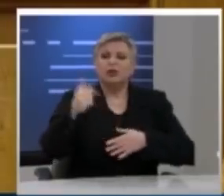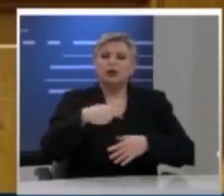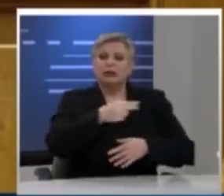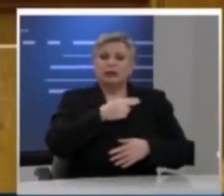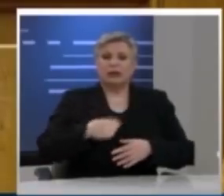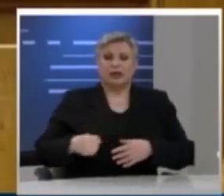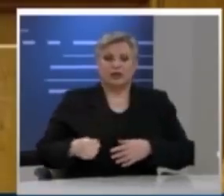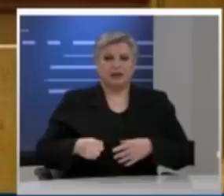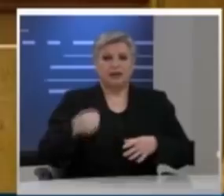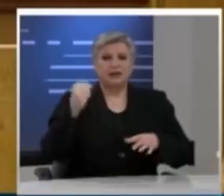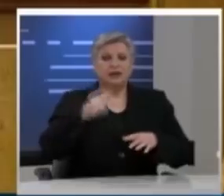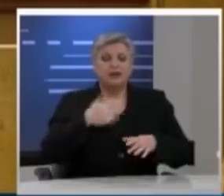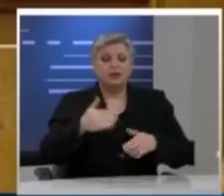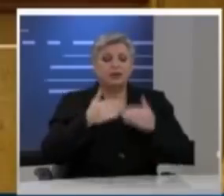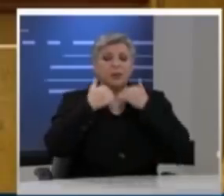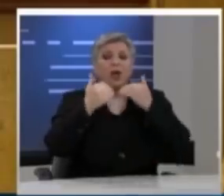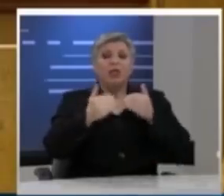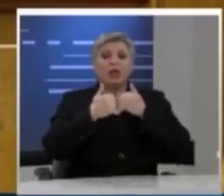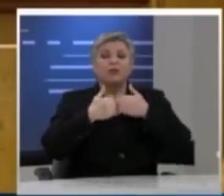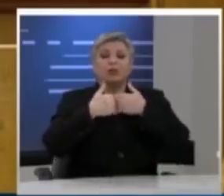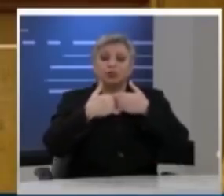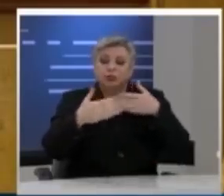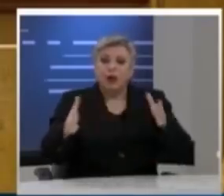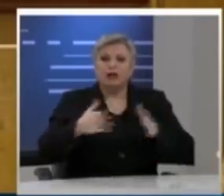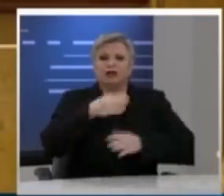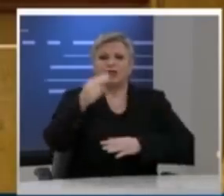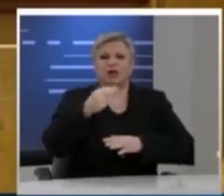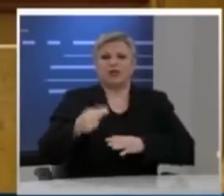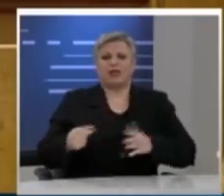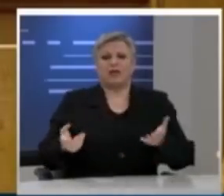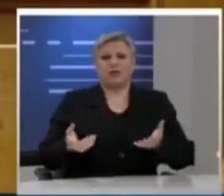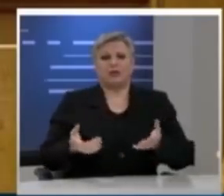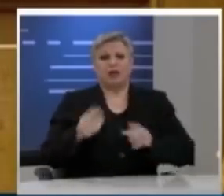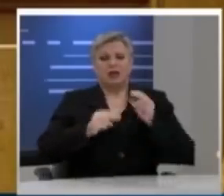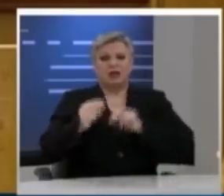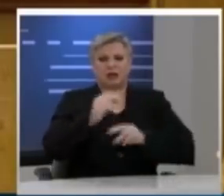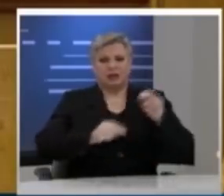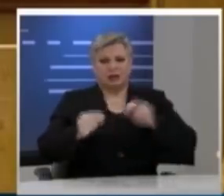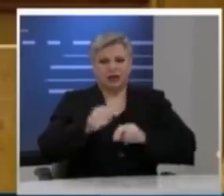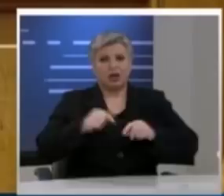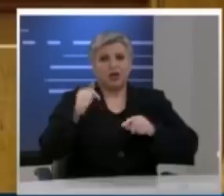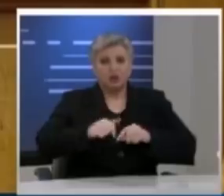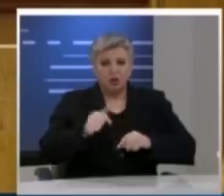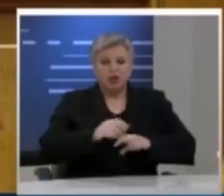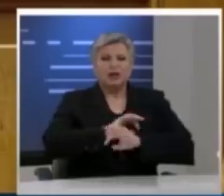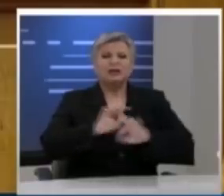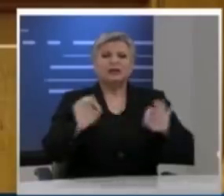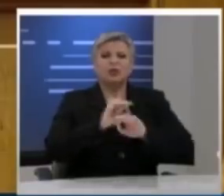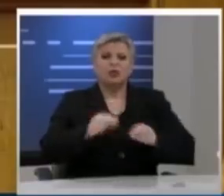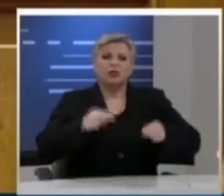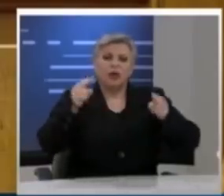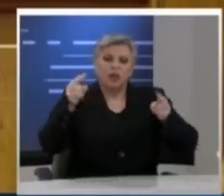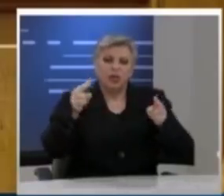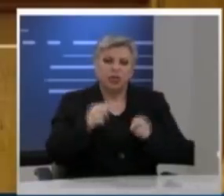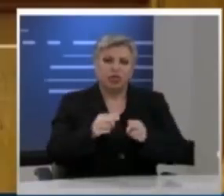εκπαιδευτικός να συζητήσει για γενικότερα ζητήματα με τους μαθητές του θα περιοριστεί παραπέρα γιατί